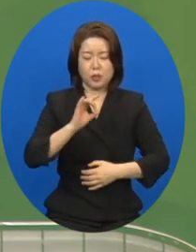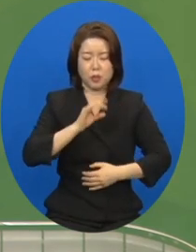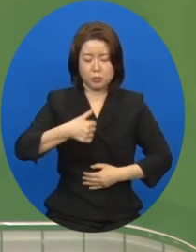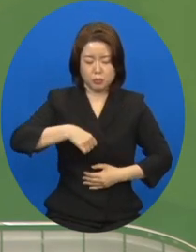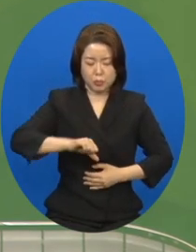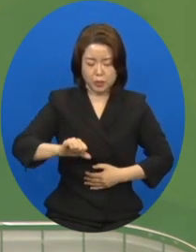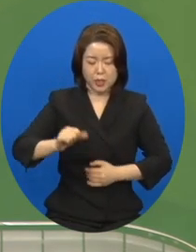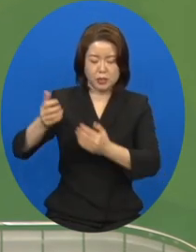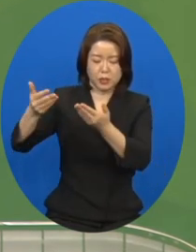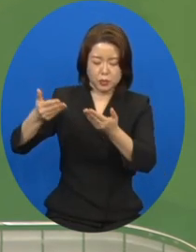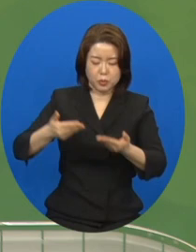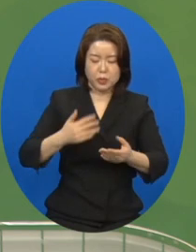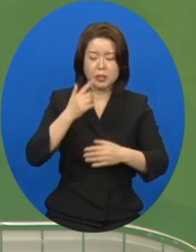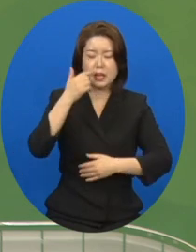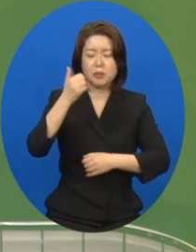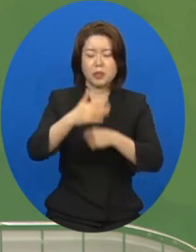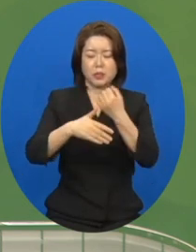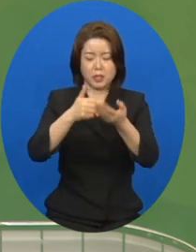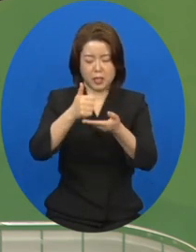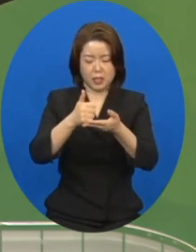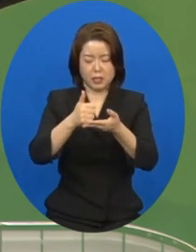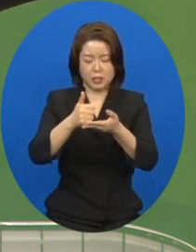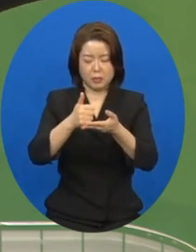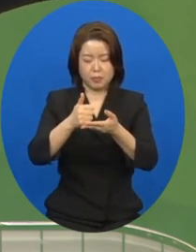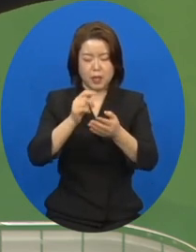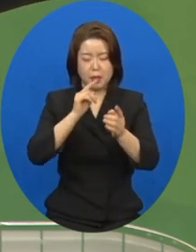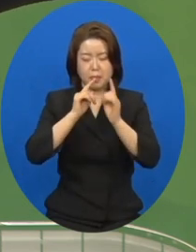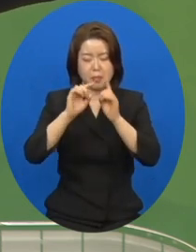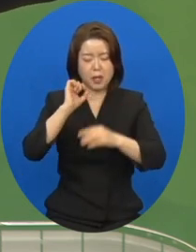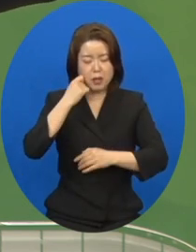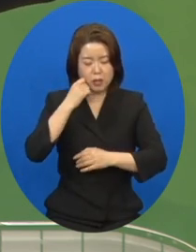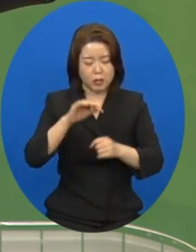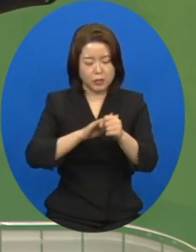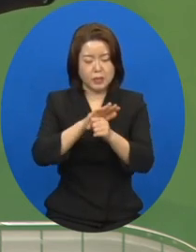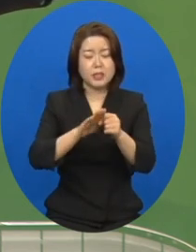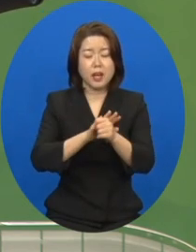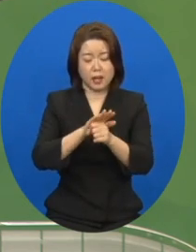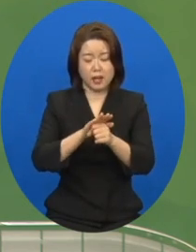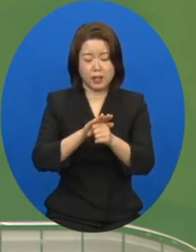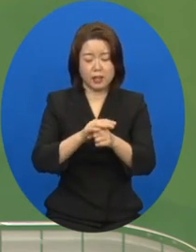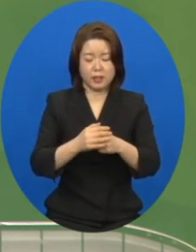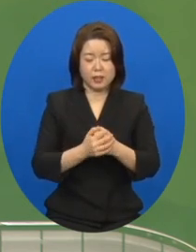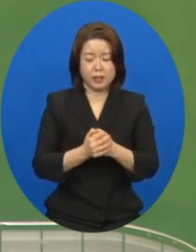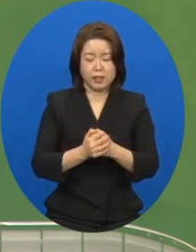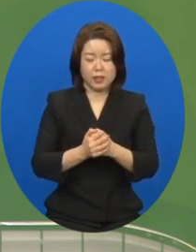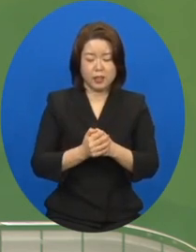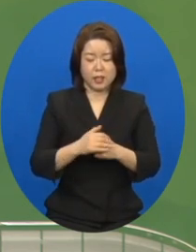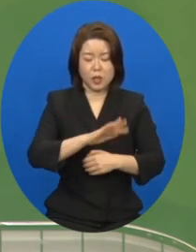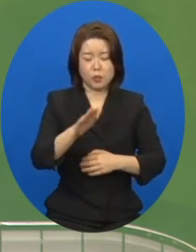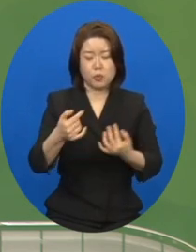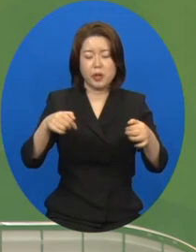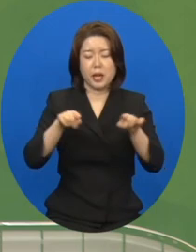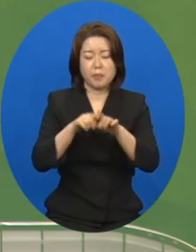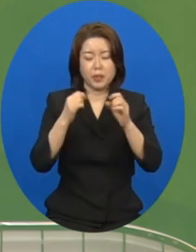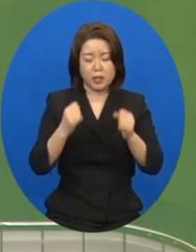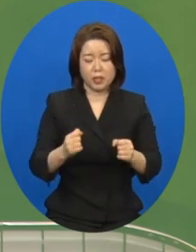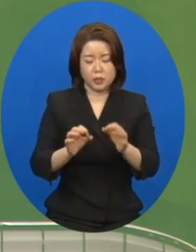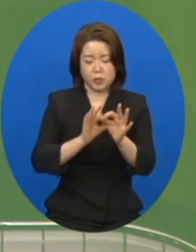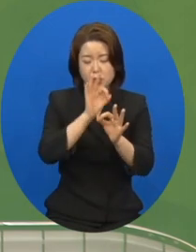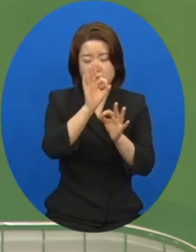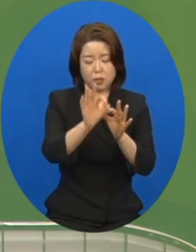독생자까지 내어주신 아버지 하나님의 말할 수 없는 사랑하심과 우리와 함께 계시고